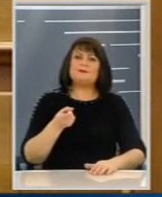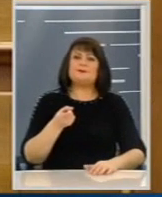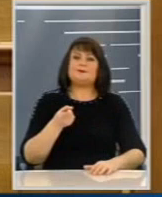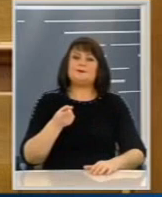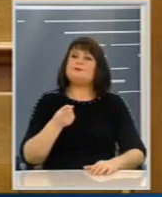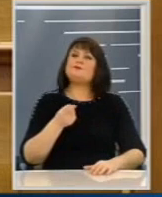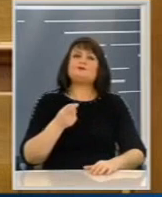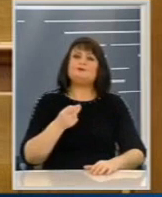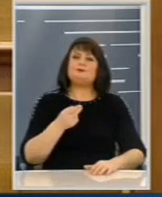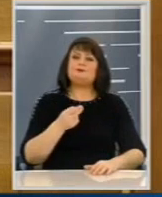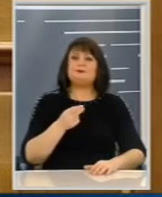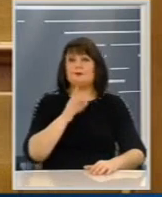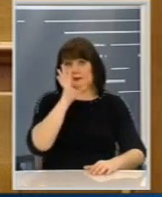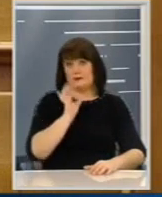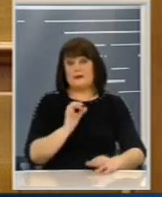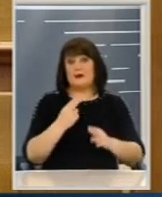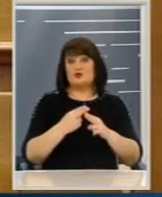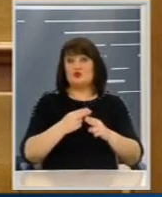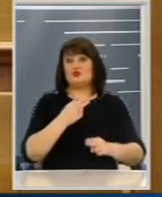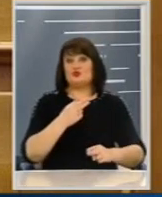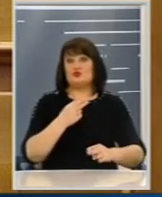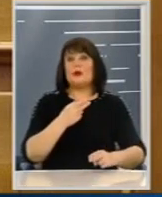και με το ουσιαστικό ζήτημα,